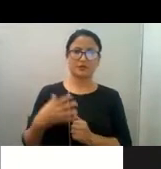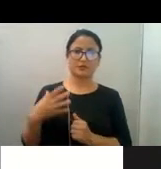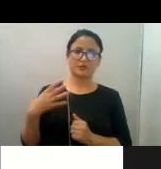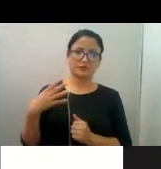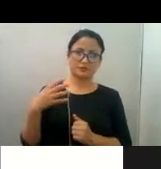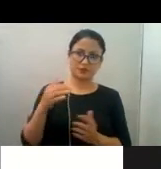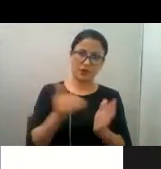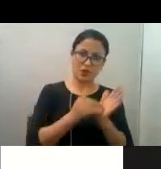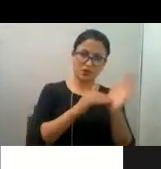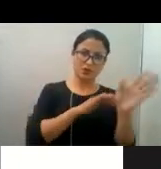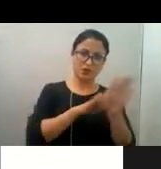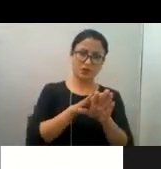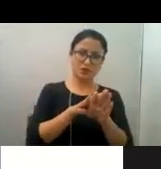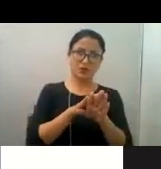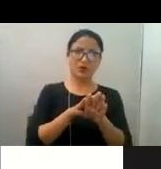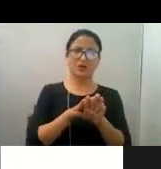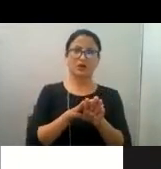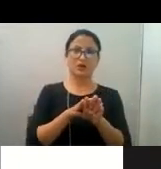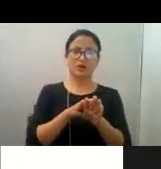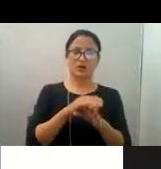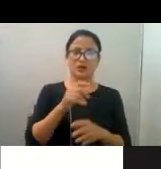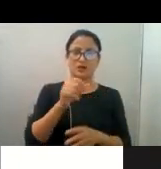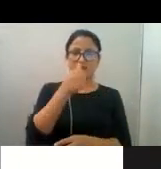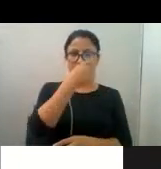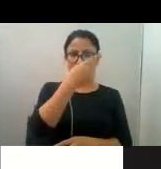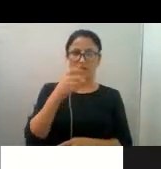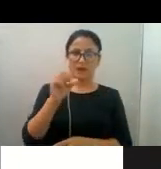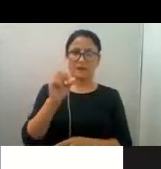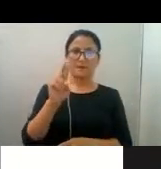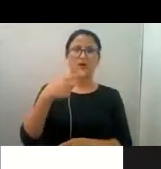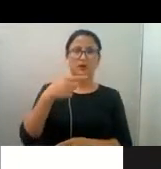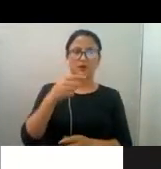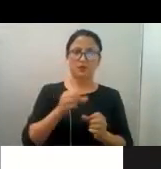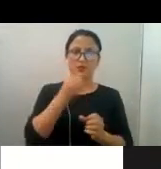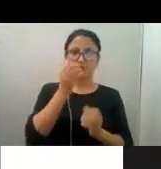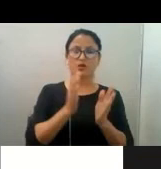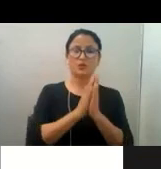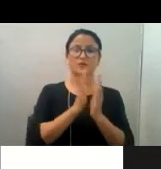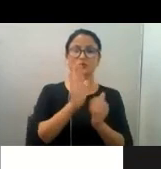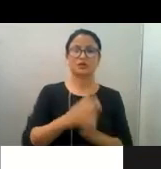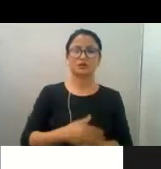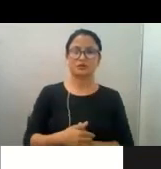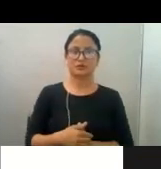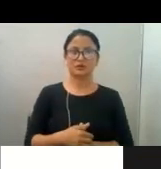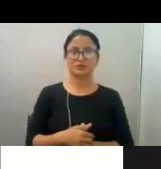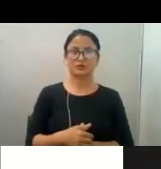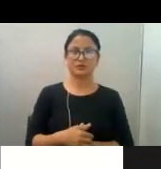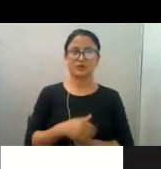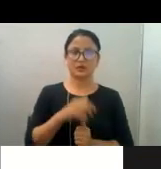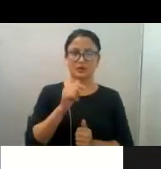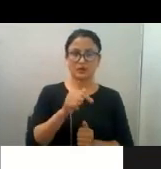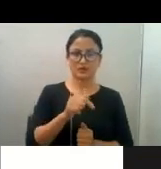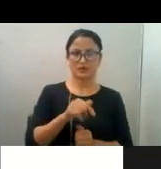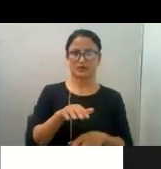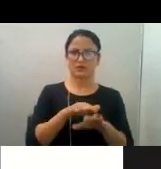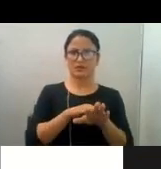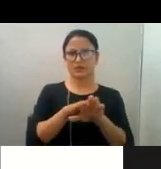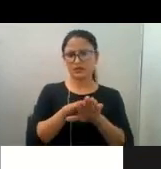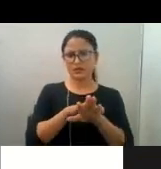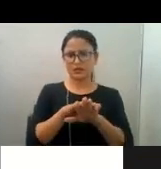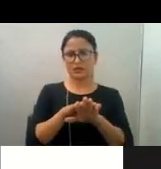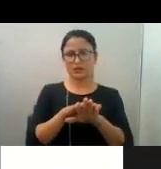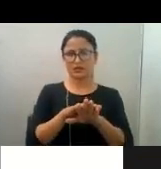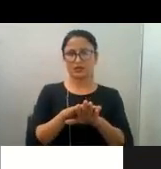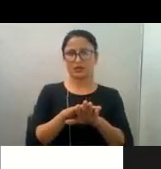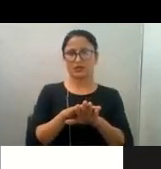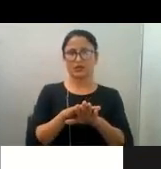सम्पूर्ण अतिथिज्यूहरूलाई चाहिँ आपेरिनको तर्फबाट पनि पुनः नमस्कार छ. आज चाहिँ एकदमै